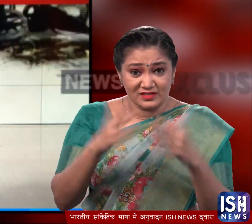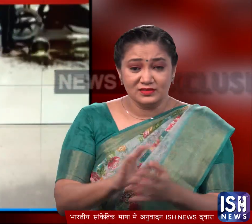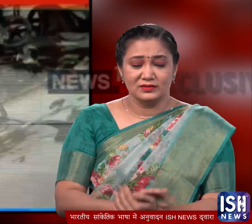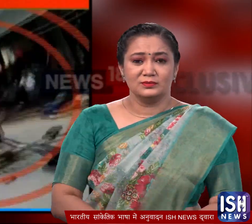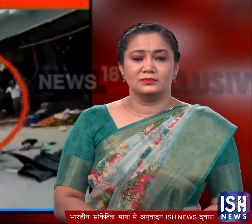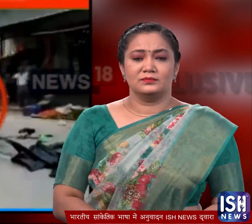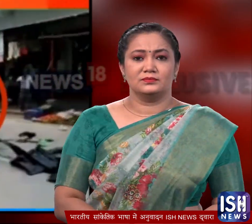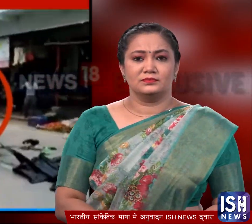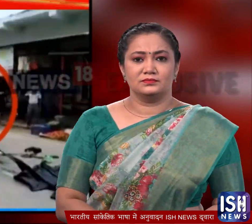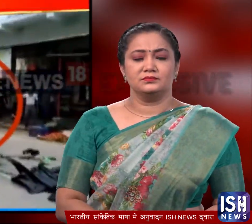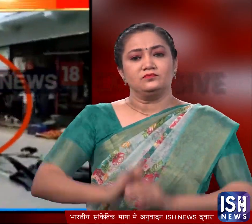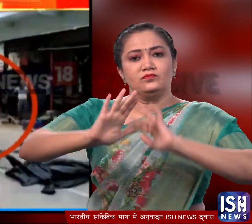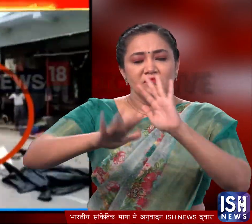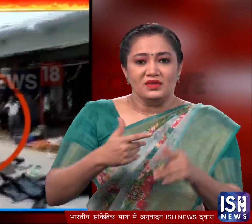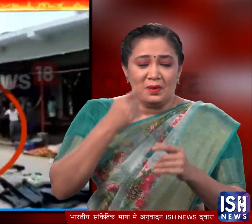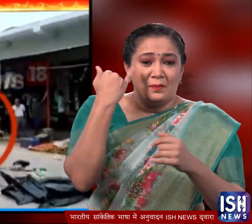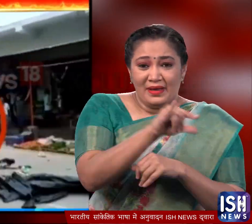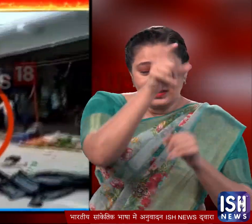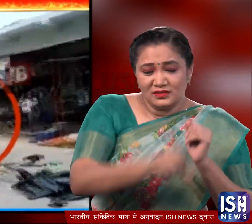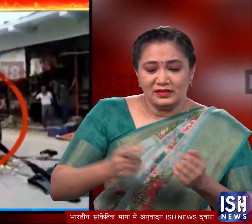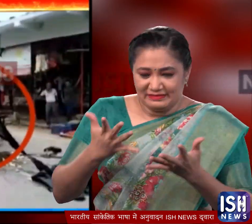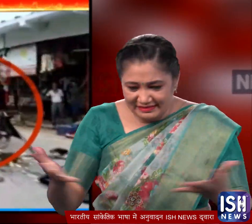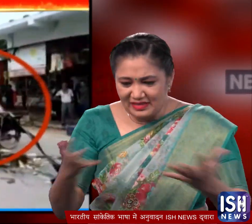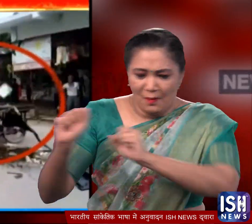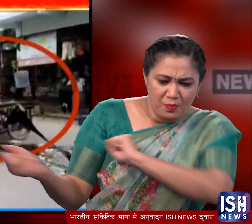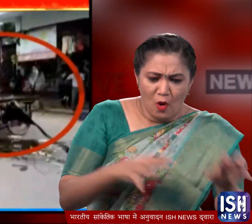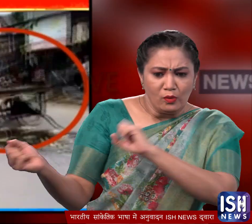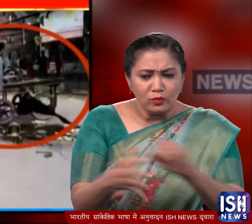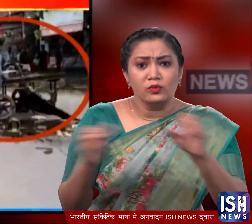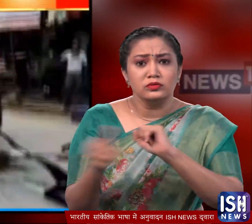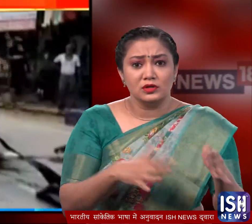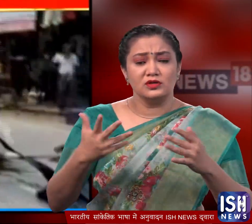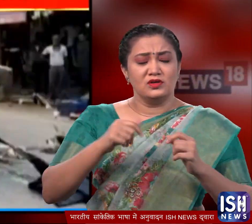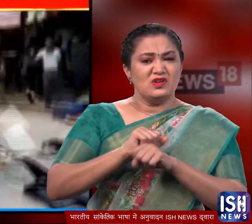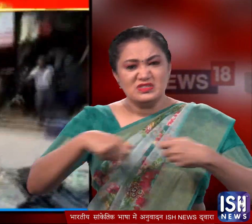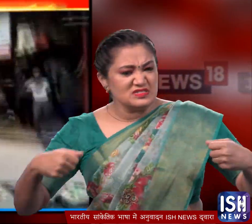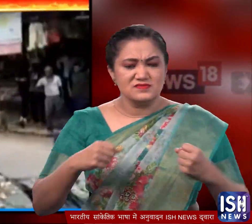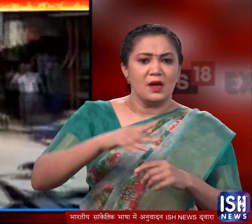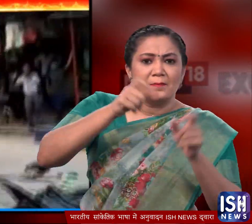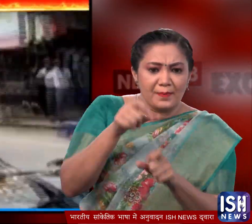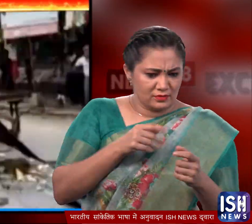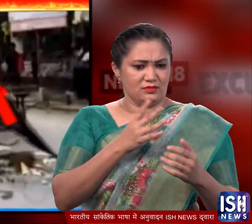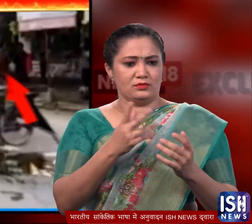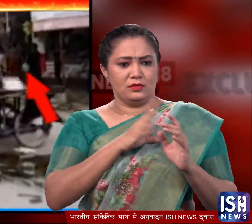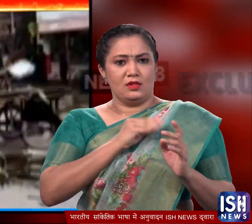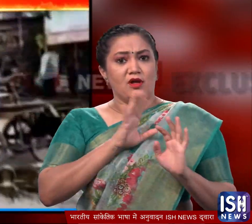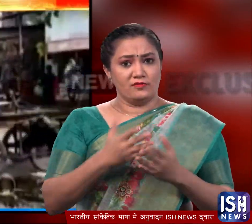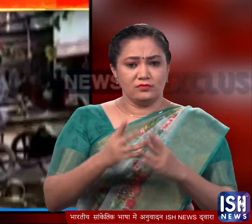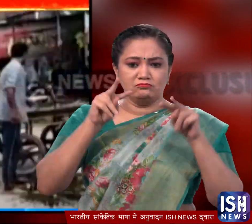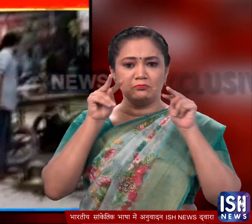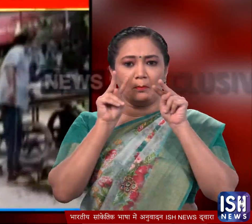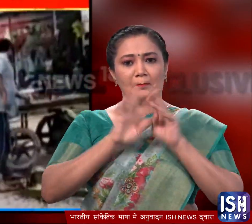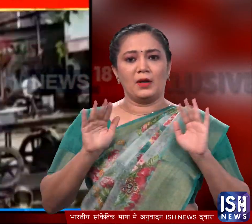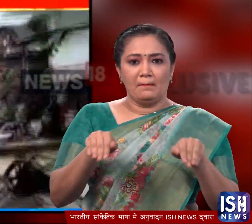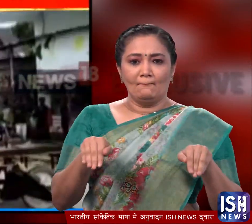गया, जिसके बाद उस बदमाश ने ठेले पर रखा सामान फेंकना शुरू कर दिया। उसकी दबंगई से वहां खड़े लोग भी सहम गए और दूर